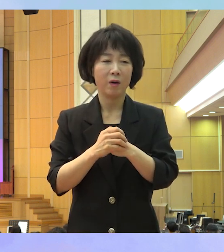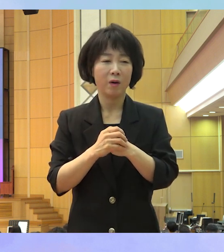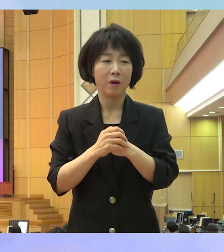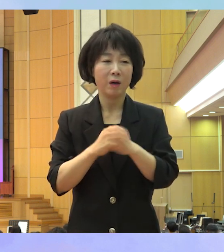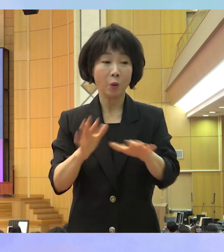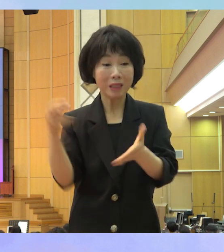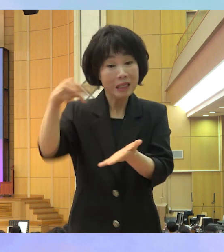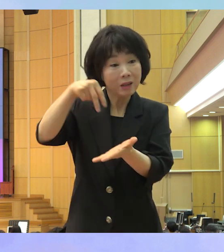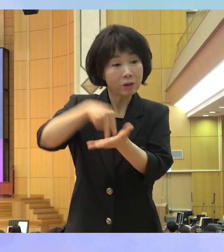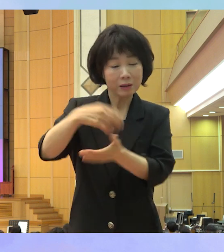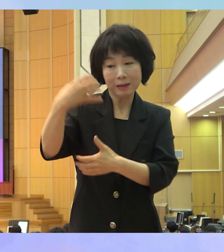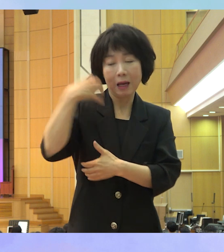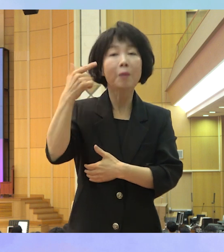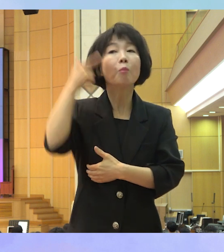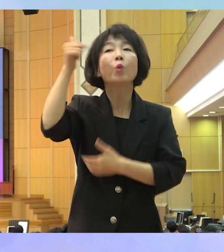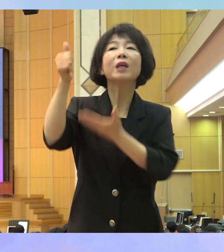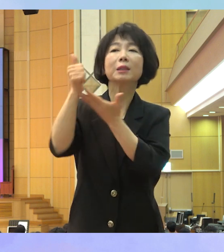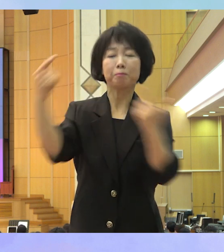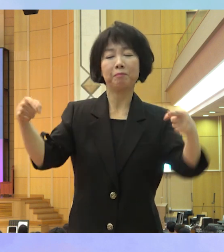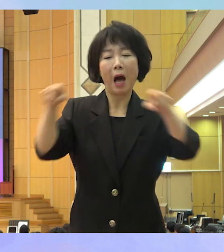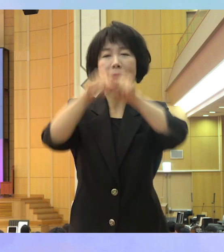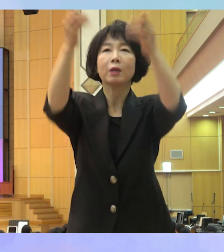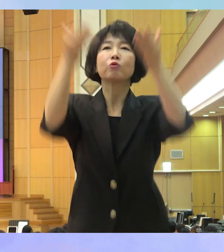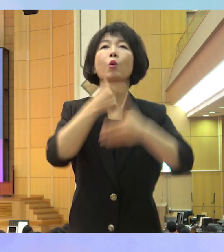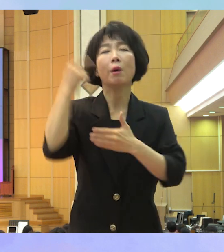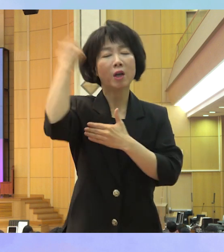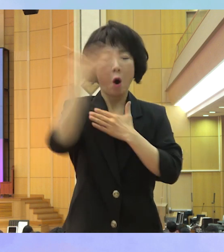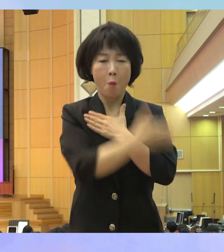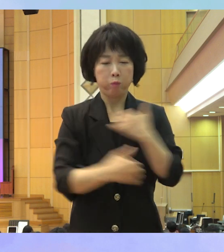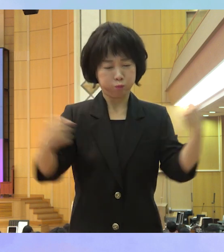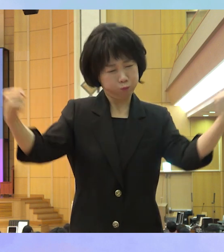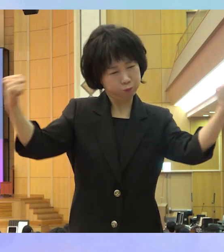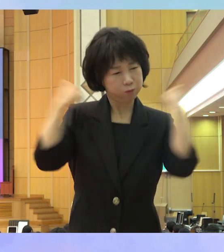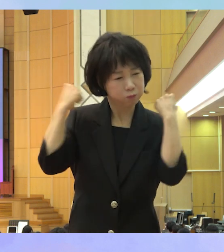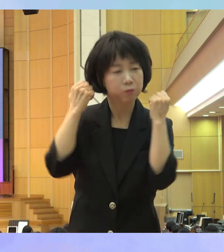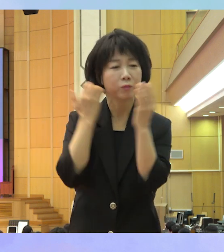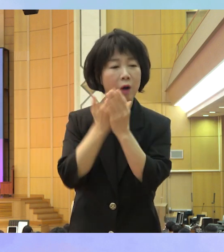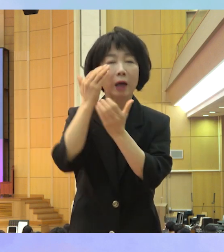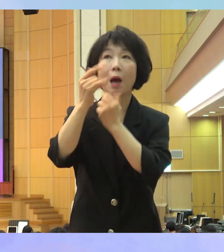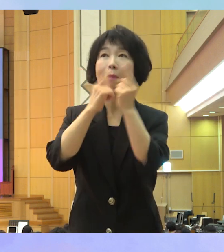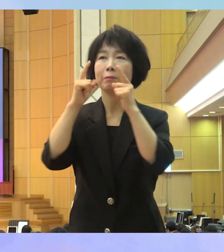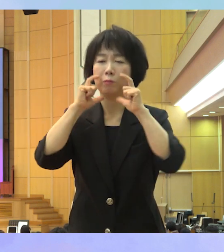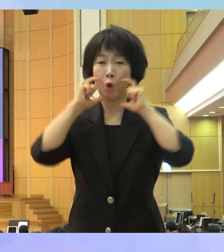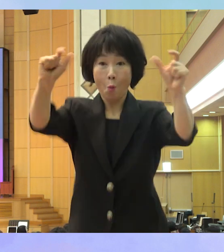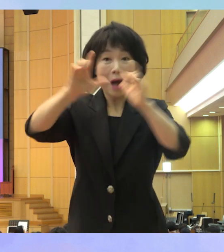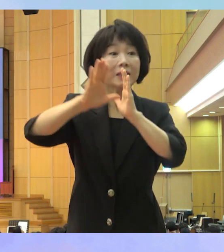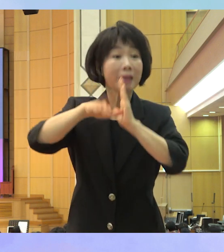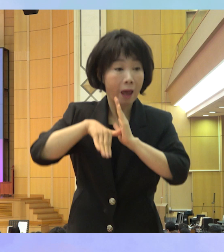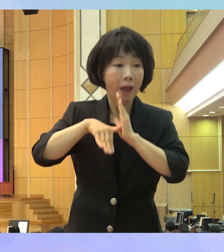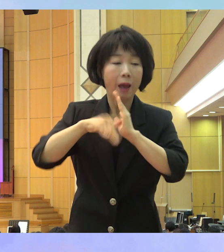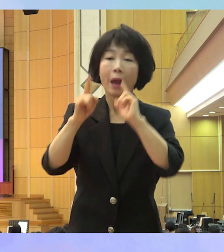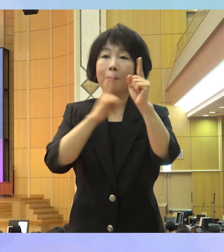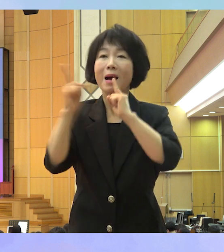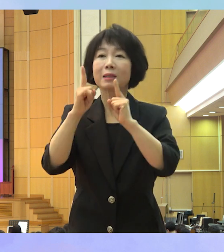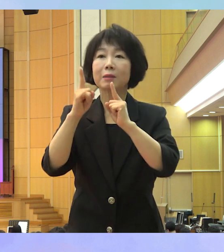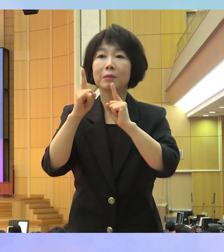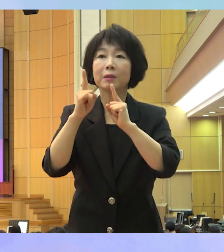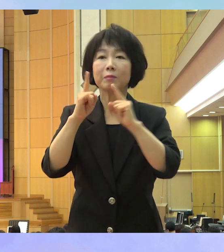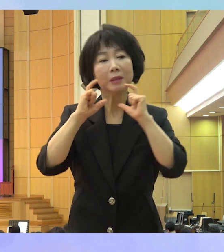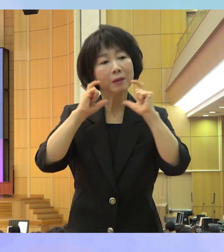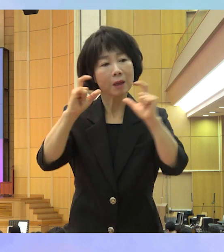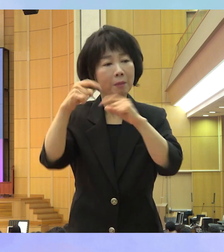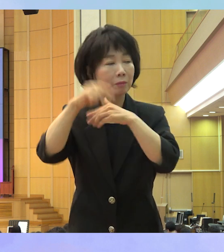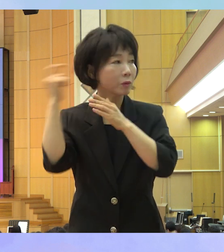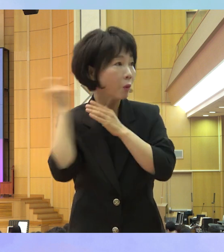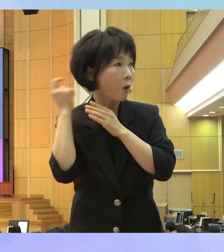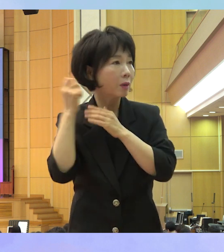단에 세우신 귀하신 목사님이 함께 해주시길 원합니다. 영육에 강건함 주시고 하나님 말씀을 대언하실 때마다 그 말씀을 통해 다시 한번